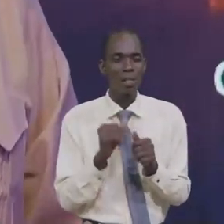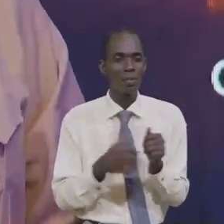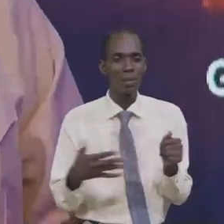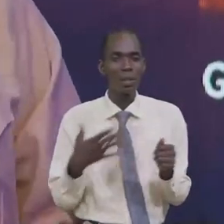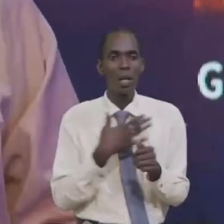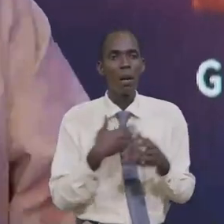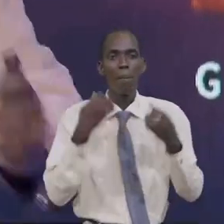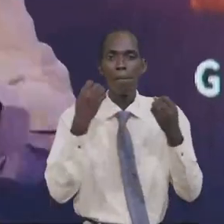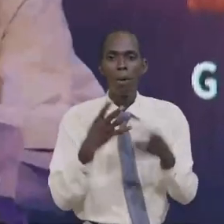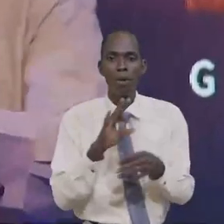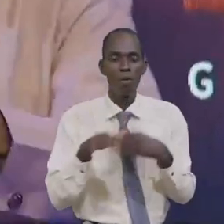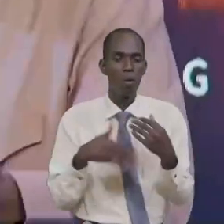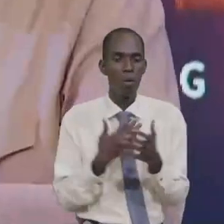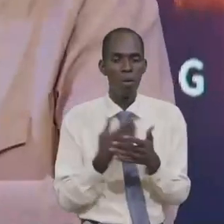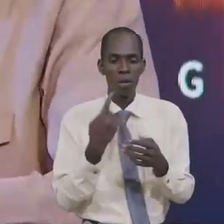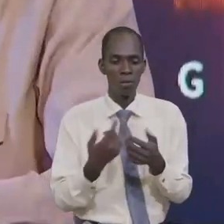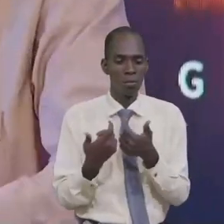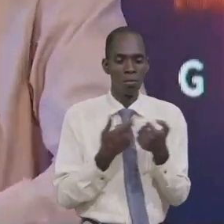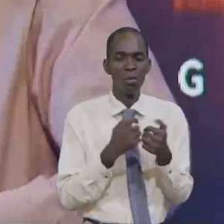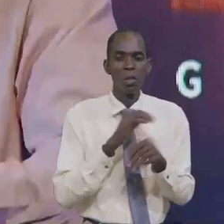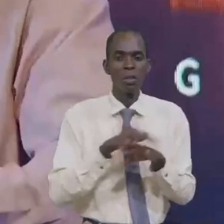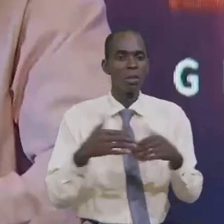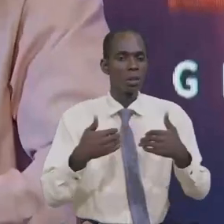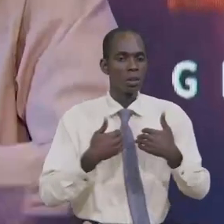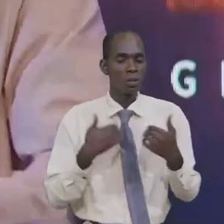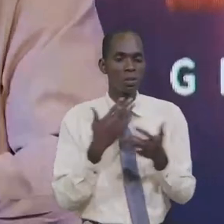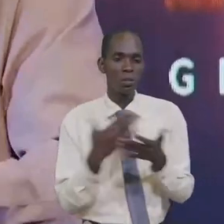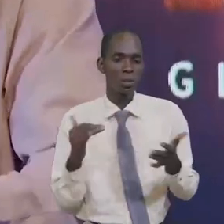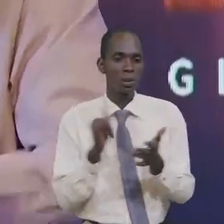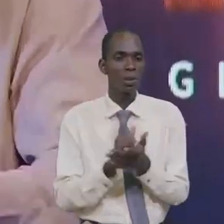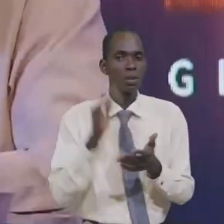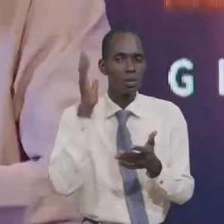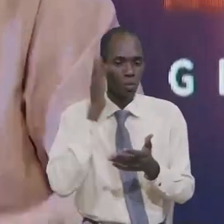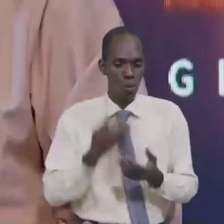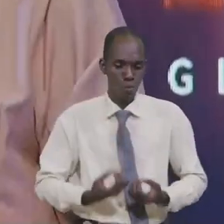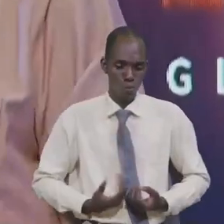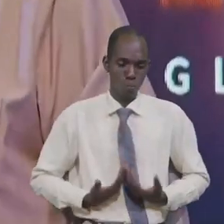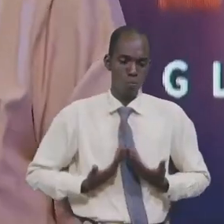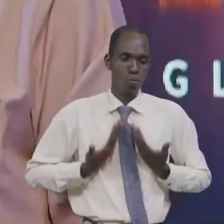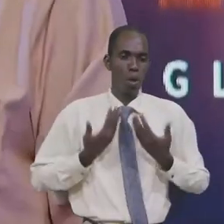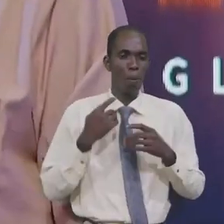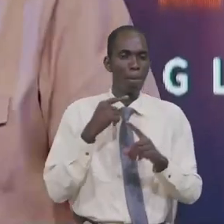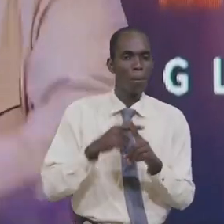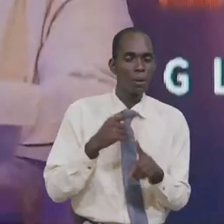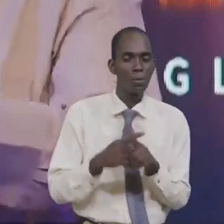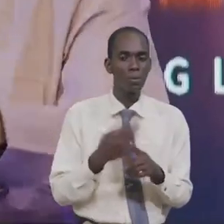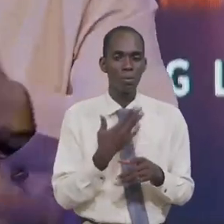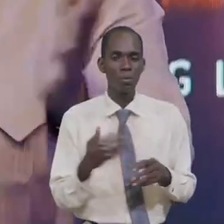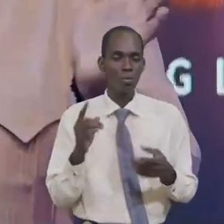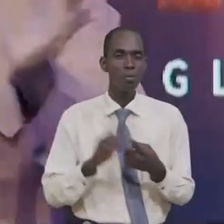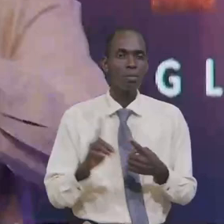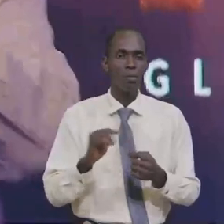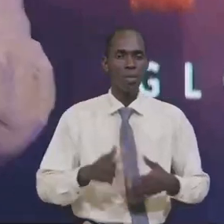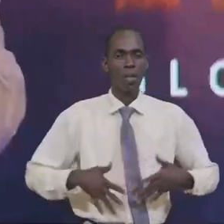messages n'ont rien qui vont ponter pomper le positif l'attitude mentale positive en lui